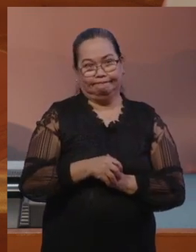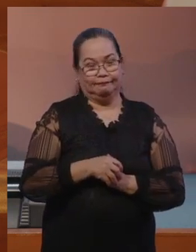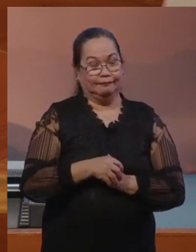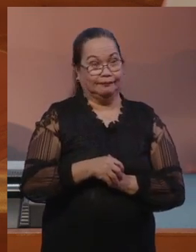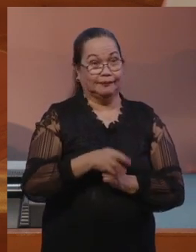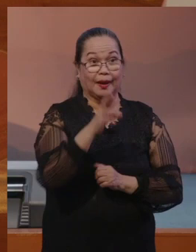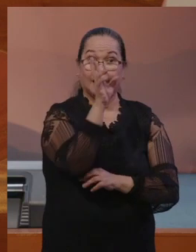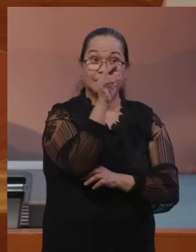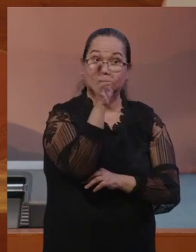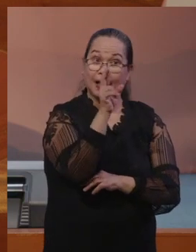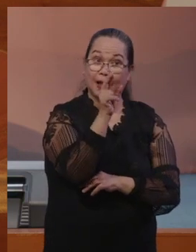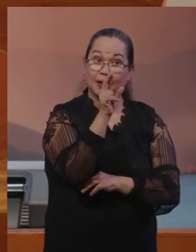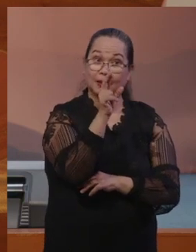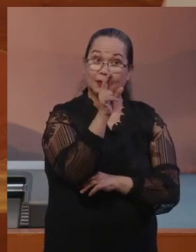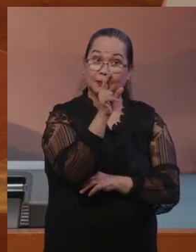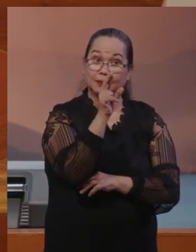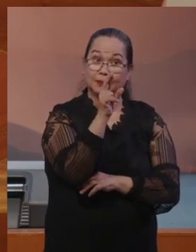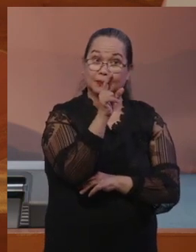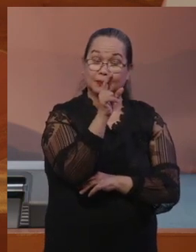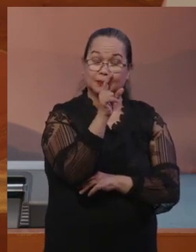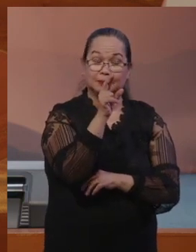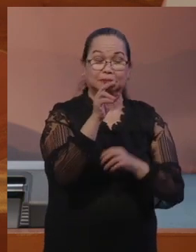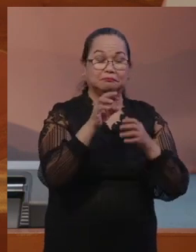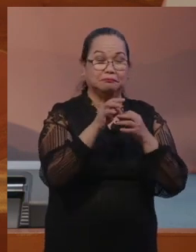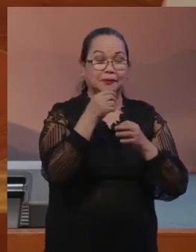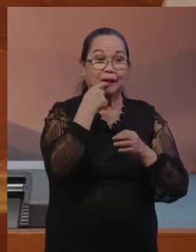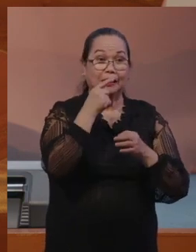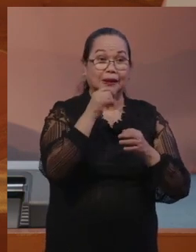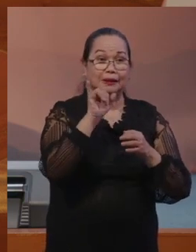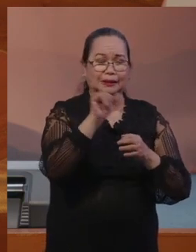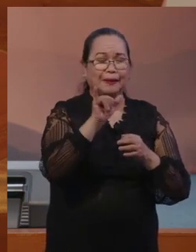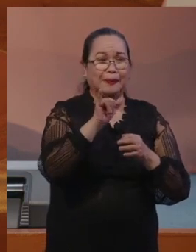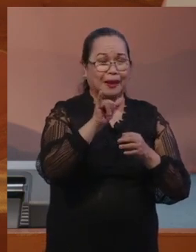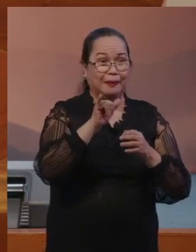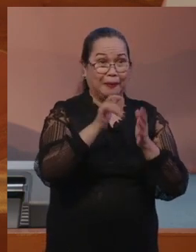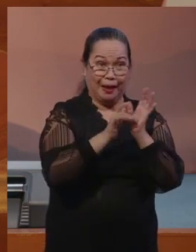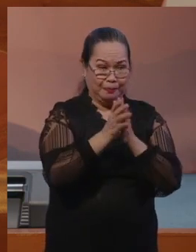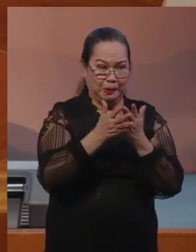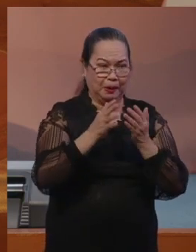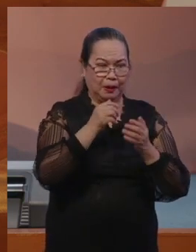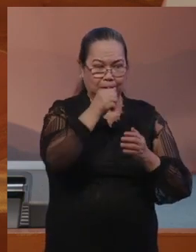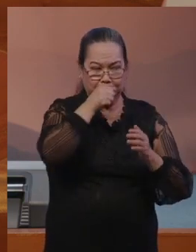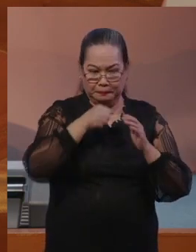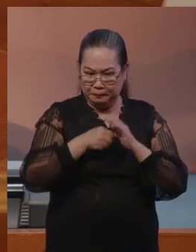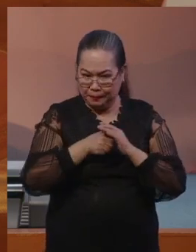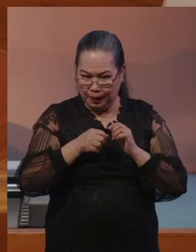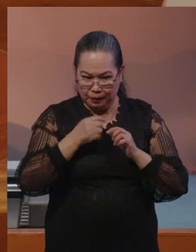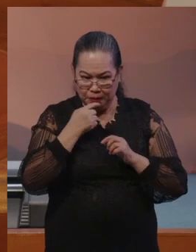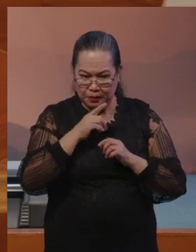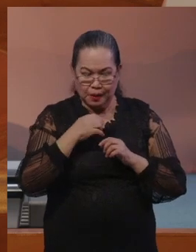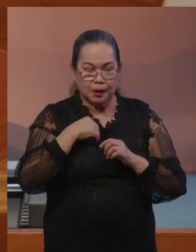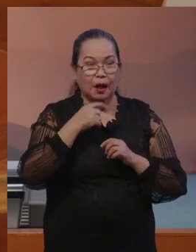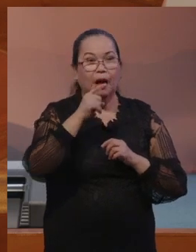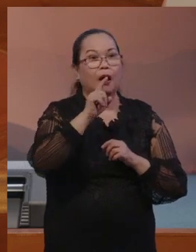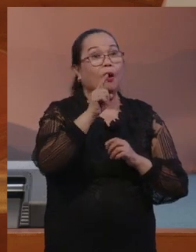hindi sinugarcoat ng Biblia kung sino si Rahab. Siya ay isang prostitute.